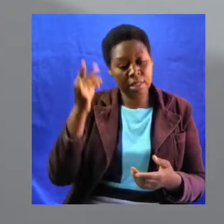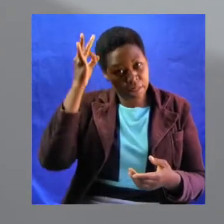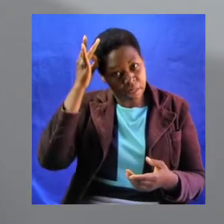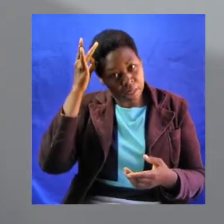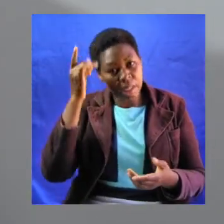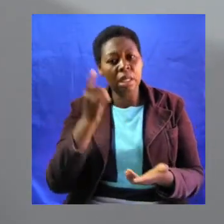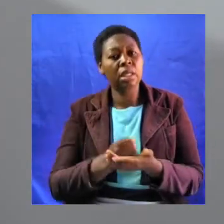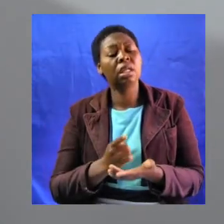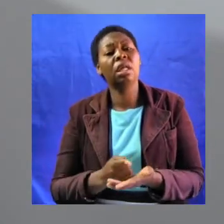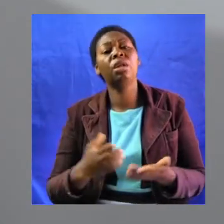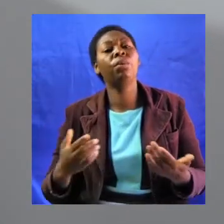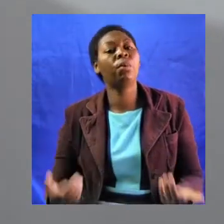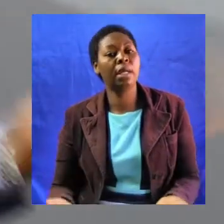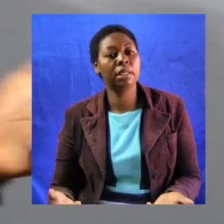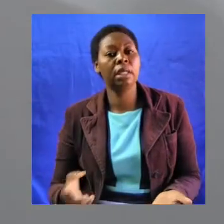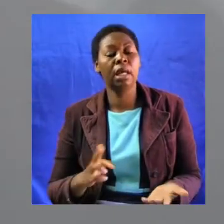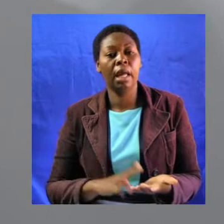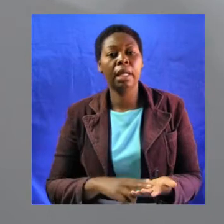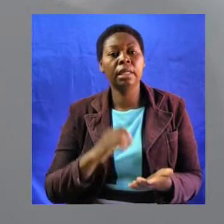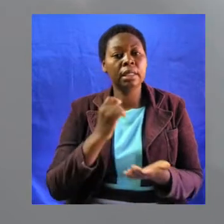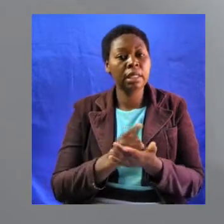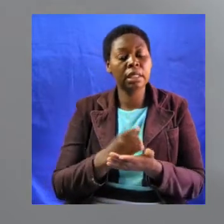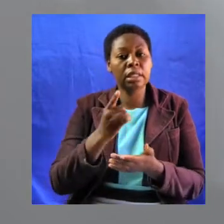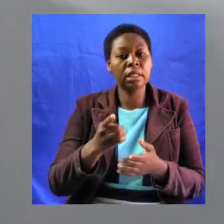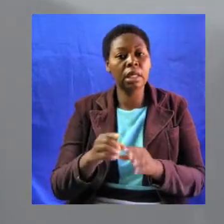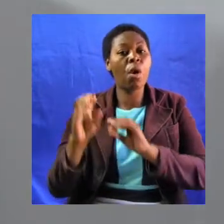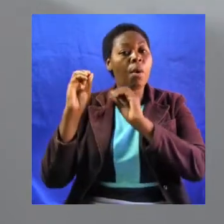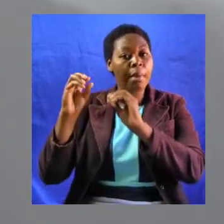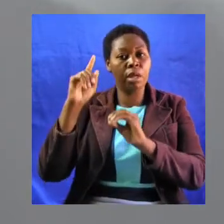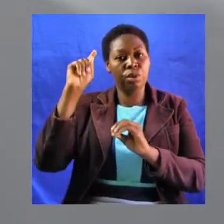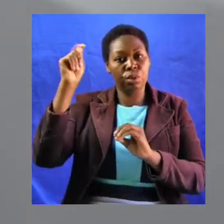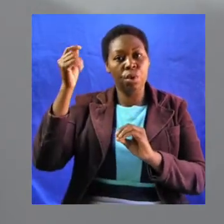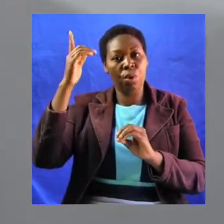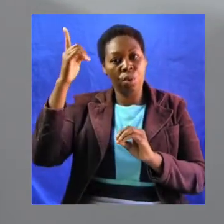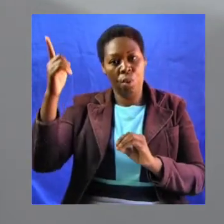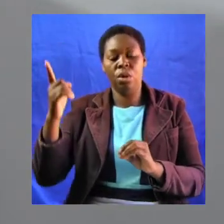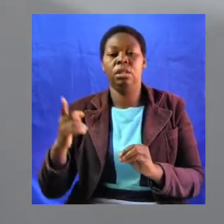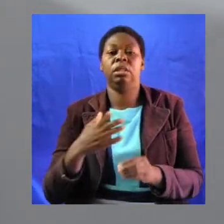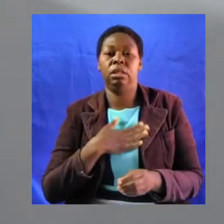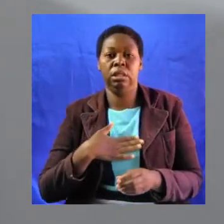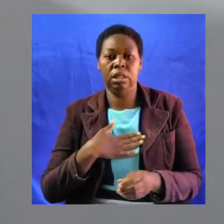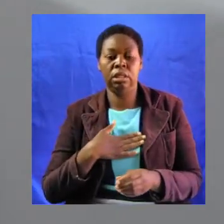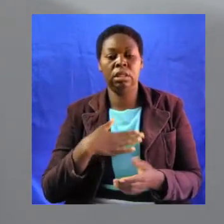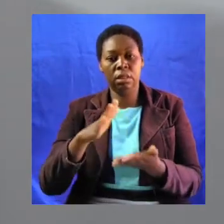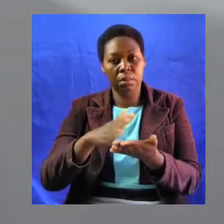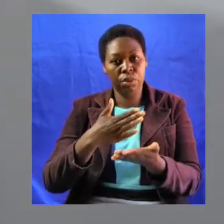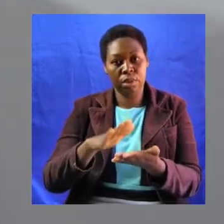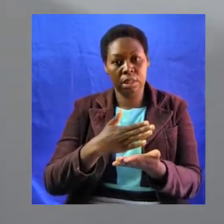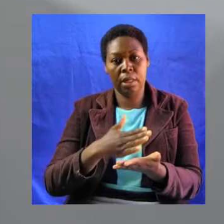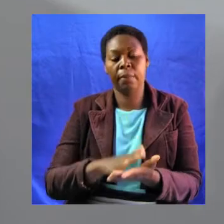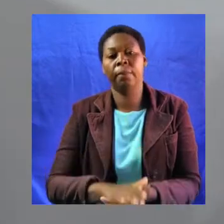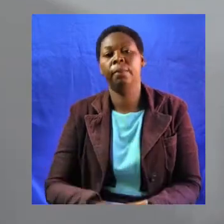Ahashiverosh uyu akakooparata here nezvaidiwa naMwari. Vateereri rambai muri pachirongwa timbonzwa kambo.